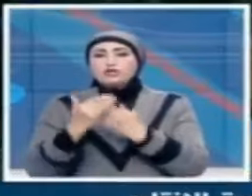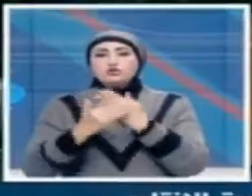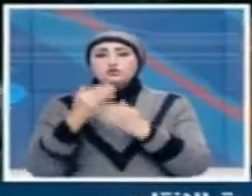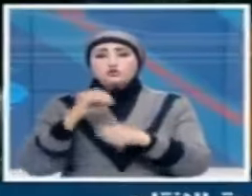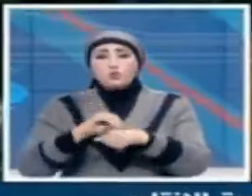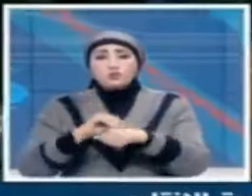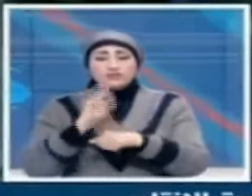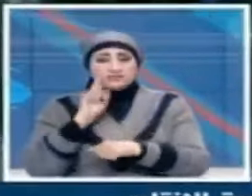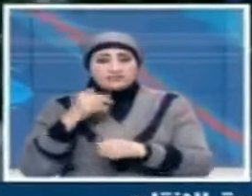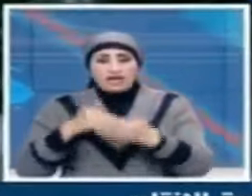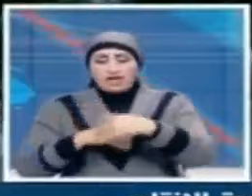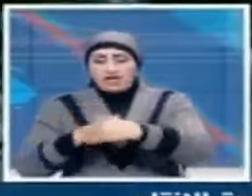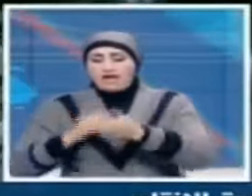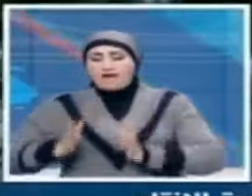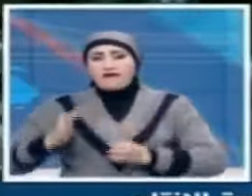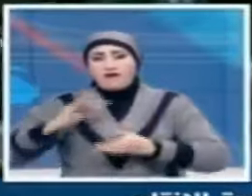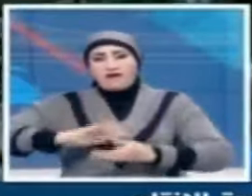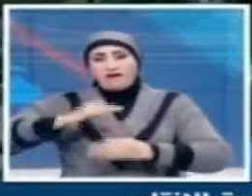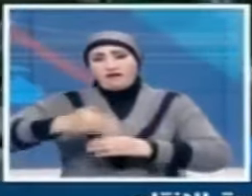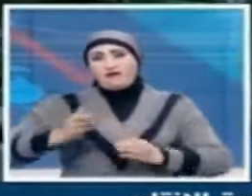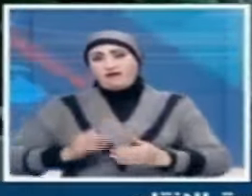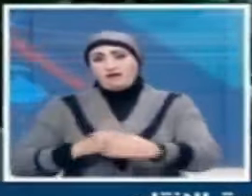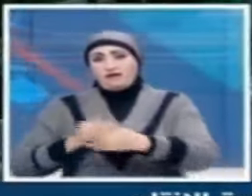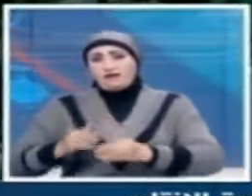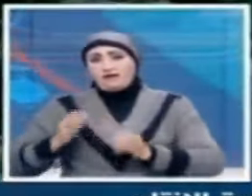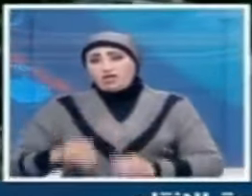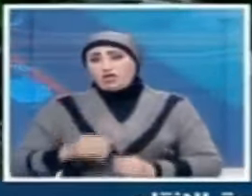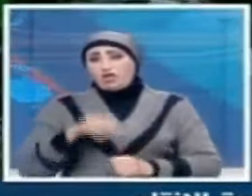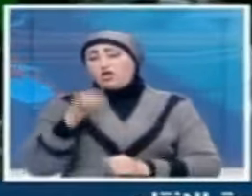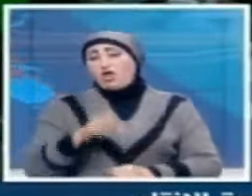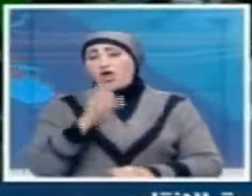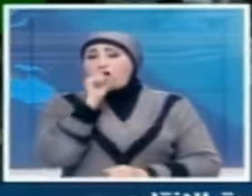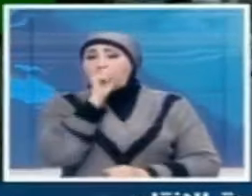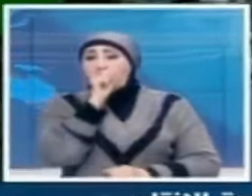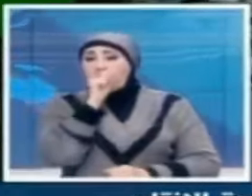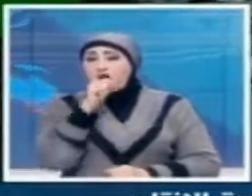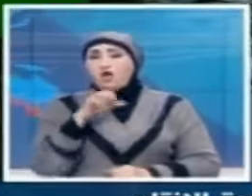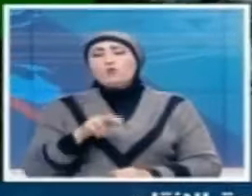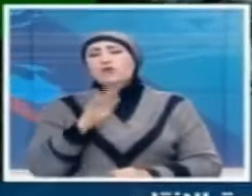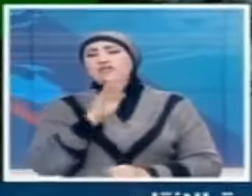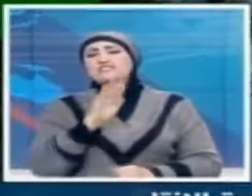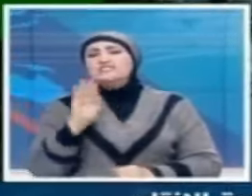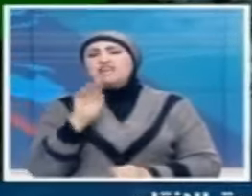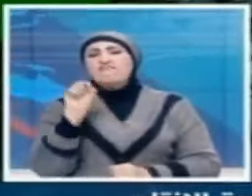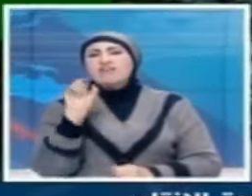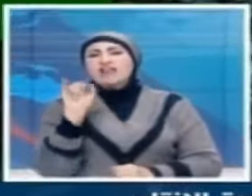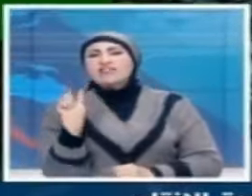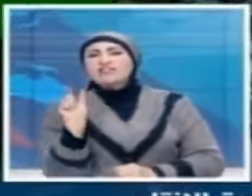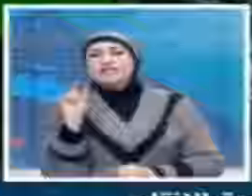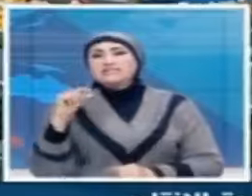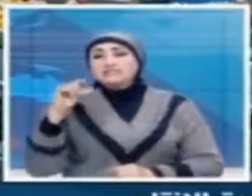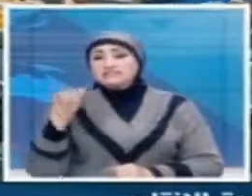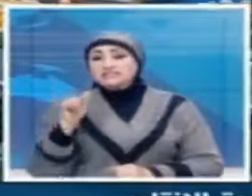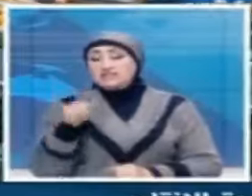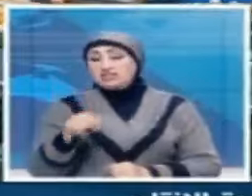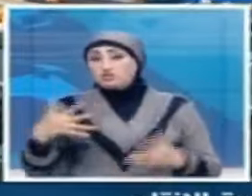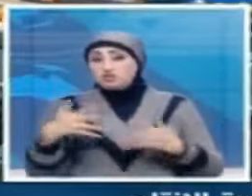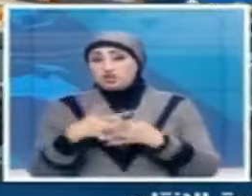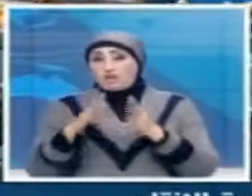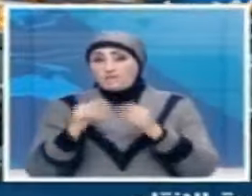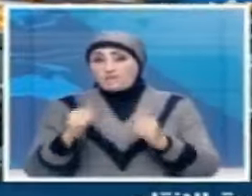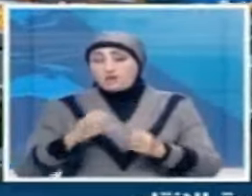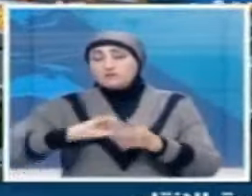ذلك خلال تفقد رئيس الوزراء محطة تعبئة البرتقال واليوسفي التابعة لشركة القاهرة للاستيراد